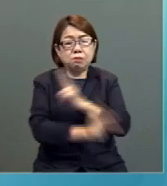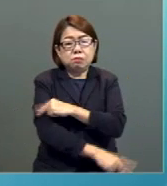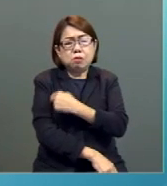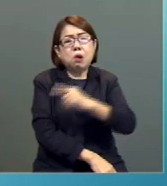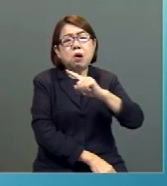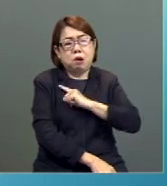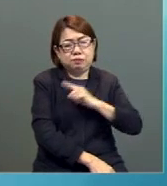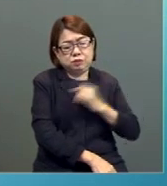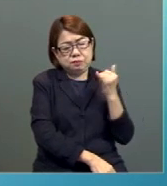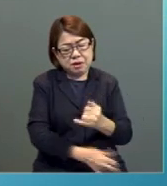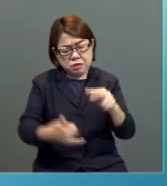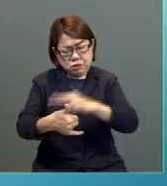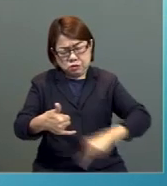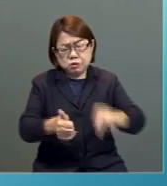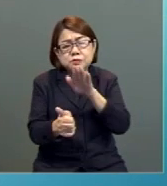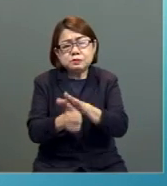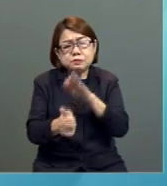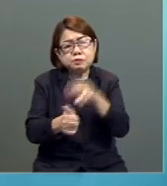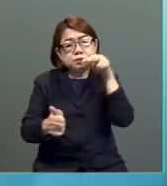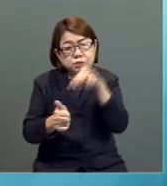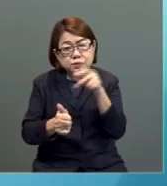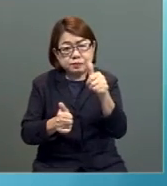แห่งที่อยู่ในกรุงเทพฯหรือบริเวณใกล้เคียงนะครับตรงนี้ต้องขอนำเรียนนะครับว่าทุกท่านให้ความร่วมมือดีมากแล้วก็เข้าไปอยู่แต่ละที่นี้ยังไม่ได้ถือว่าเป็นผู้ป่วยที่หนักนะถ้าป่วยไม่ป่วยไงเดี๋ยวหมอจะบอกอีกทีนึงนะครับแต่ว่าบางคนก็มีข่าวมาว่ามีไข้อะไรต่างๆขึ้นท่านกระทรวงสาธารณสุขจะเข้าไปดูแลอย่างดีนะครับแล้วก็14วันนี้ก็จะทำให้มั่นใจได้ว่าท่านและครอบครัว